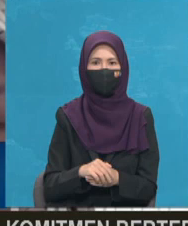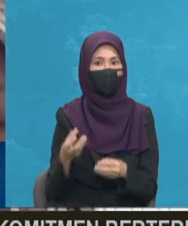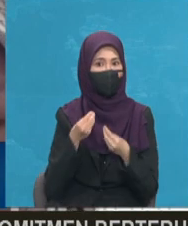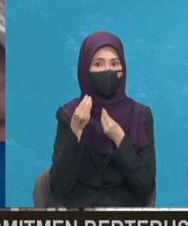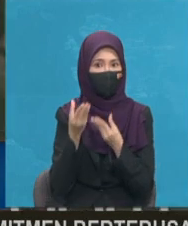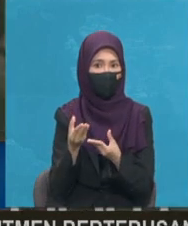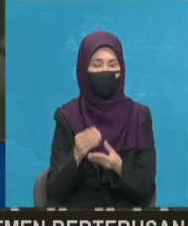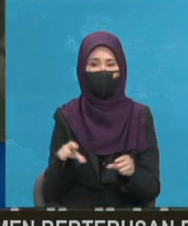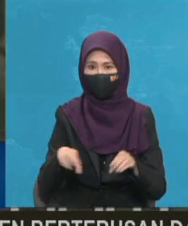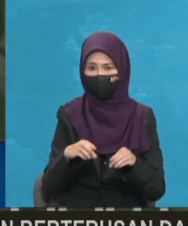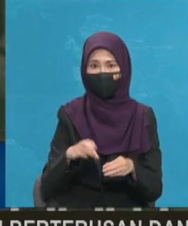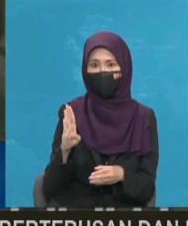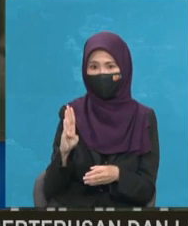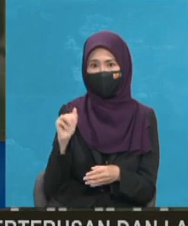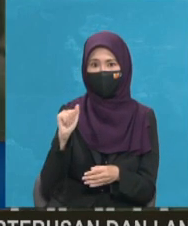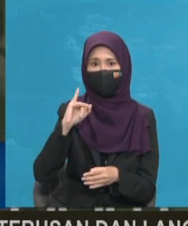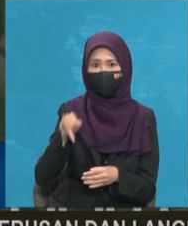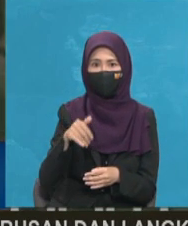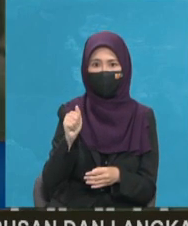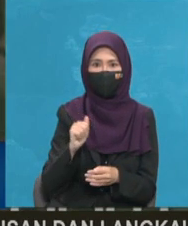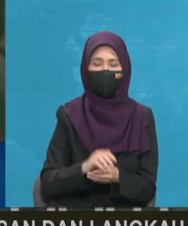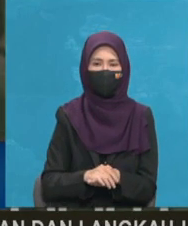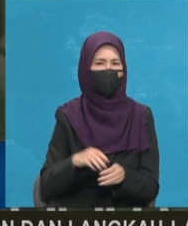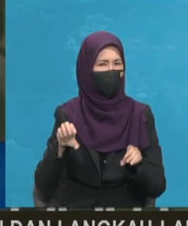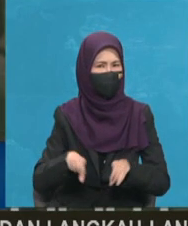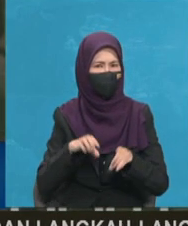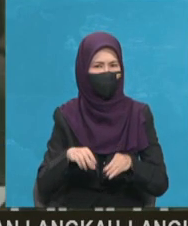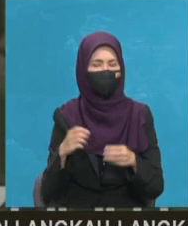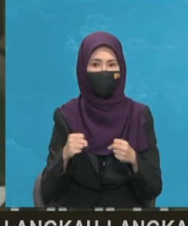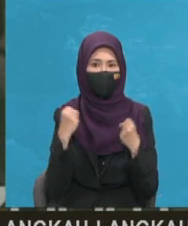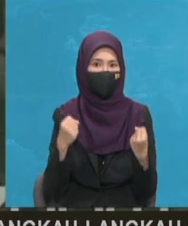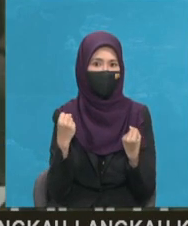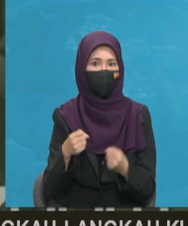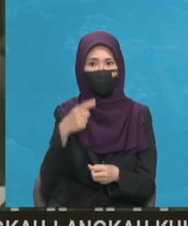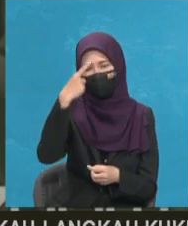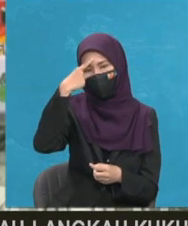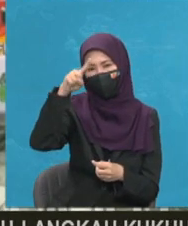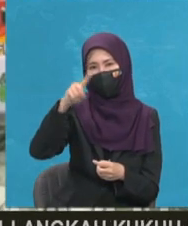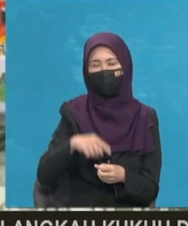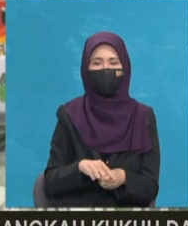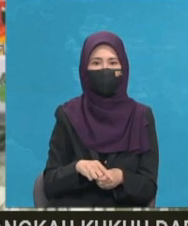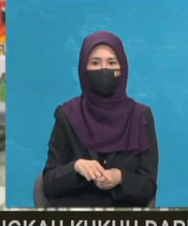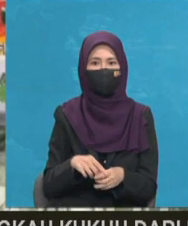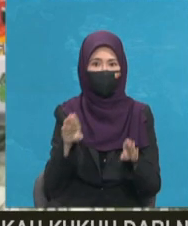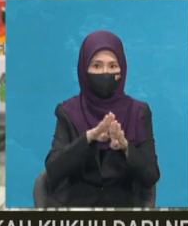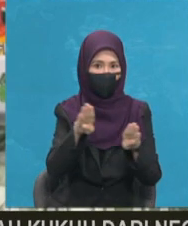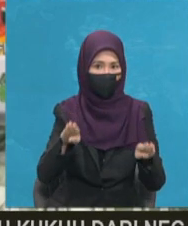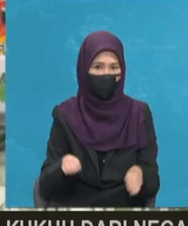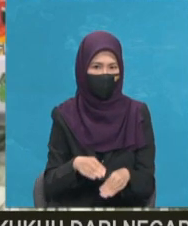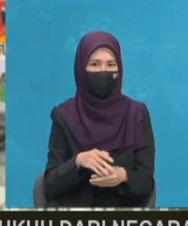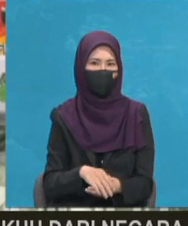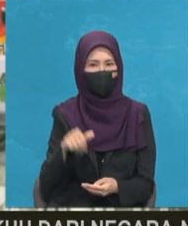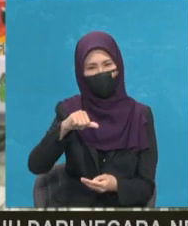faidah-faidah penggunaan baja kompos yang diproses oleh Serikat berkenaan bagi menangani masalah tanah yang kurang subur